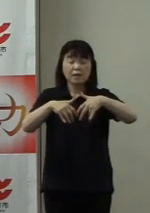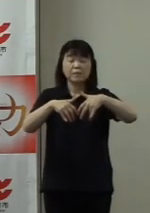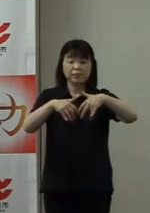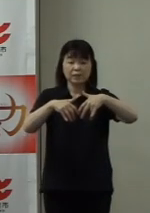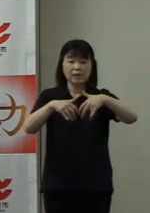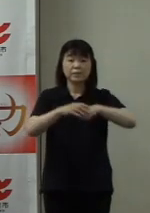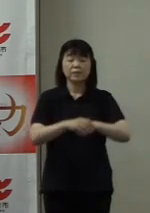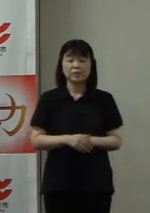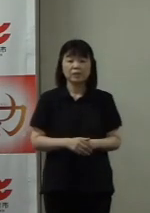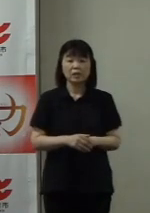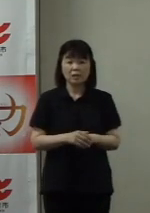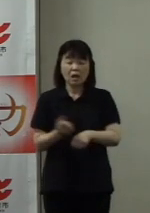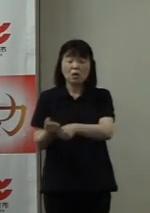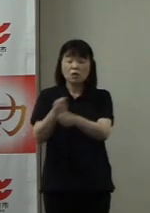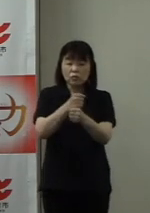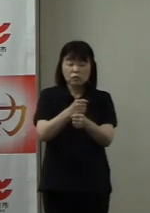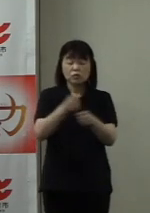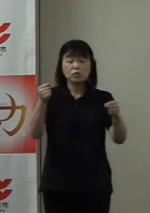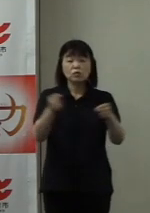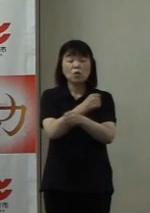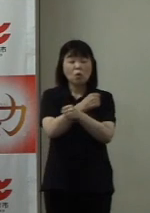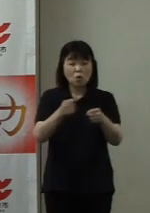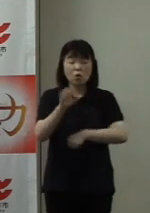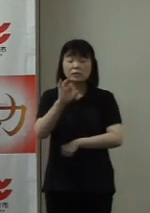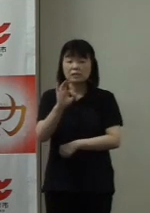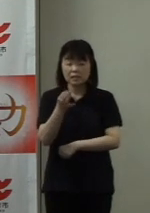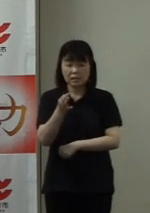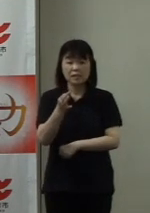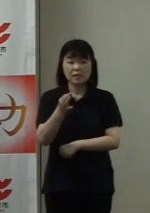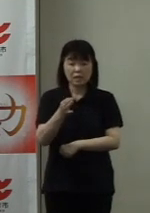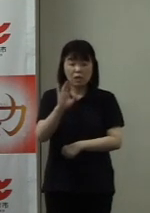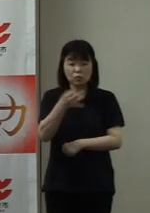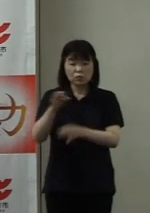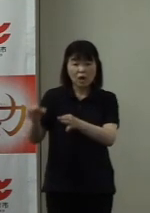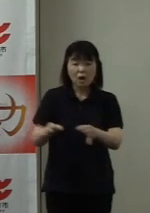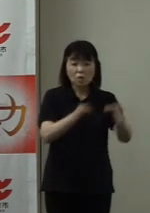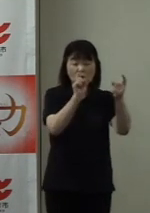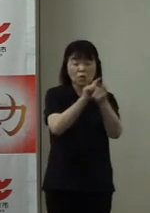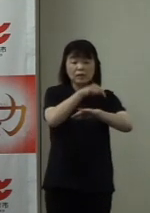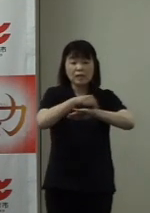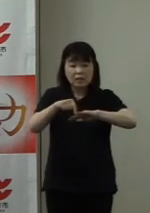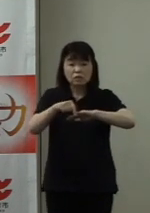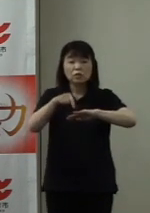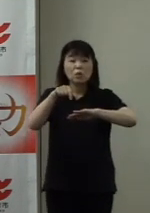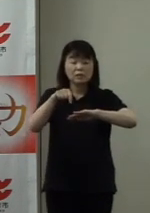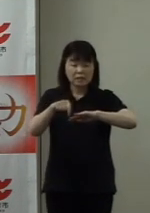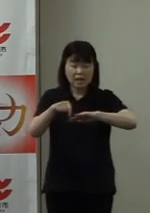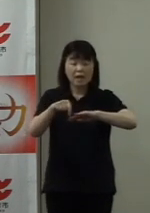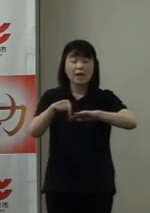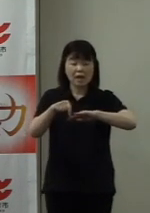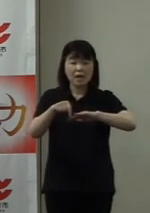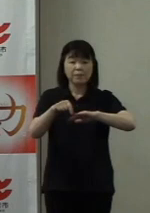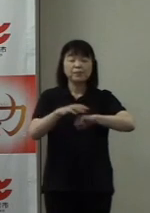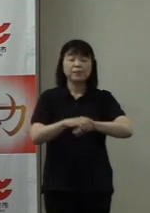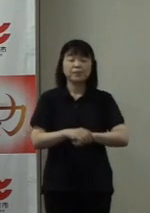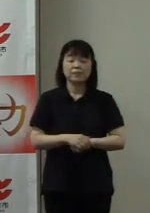港、市道等の本復旧事業費をはじめ、物価高騰対策として地方創生臨時交付金を活